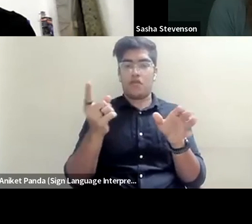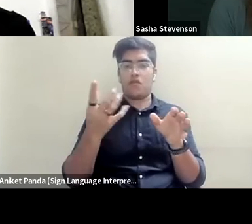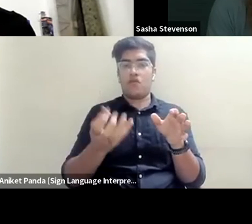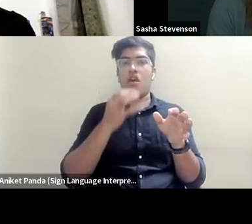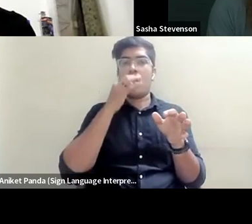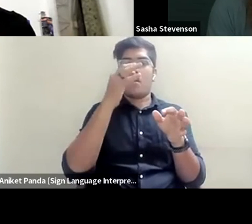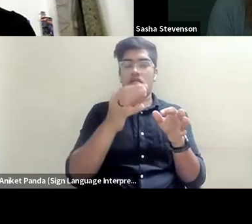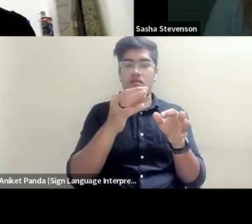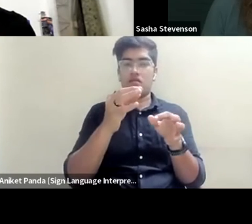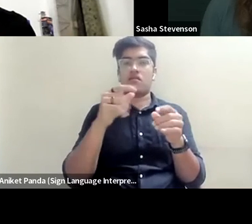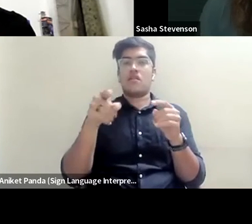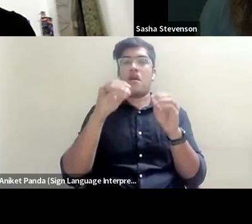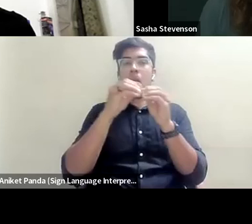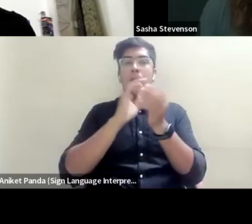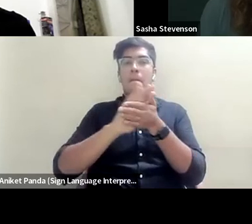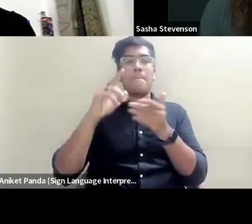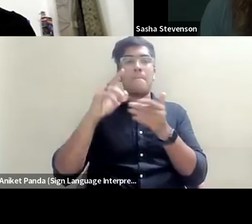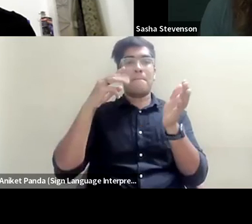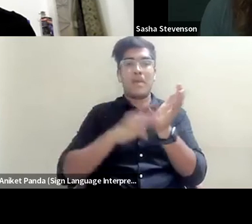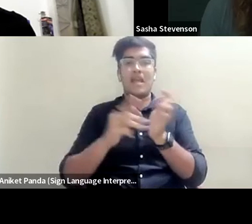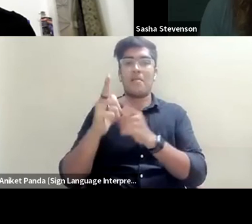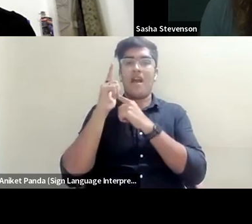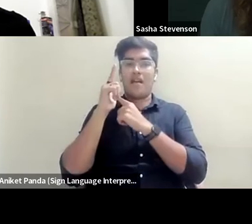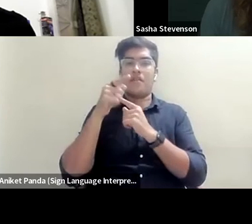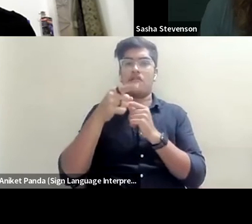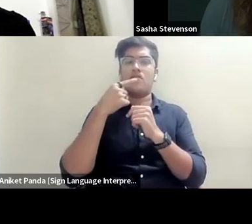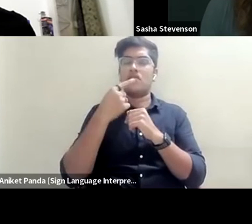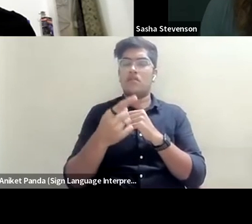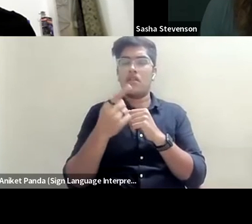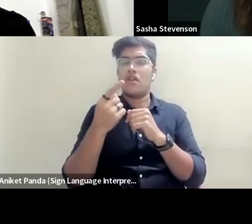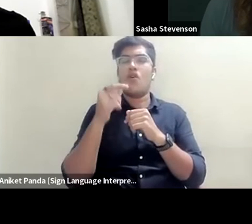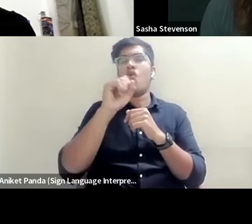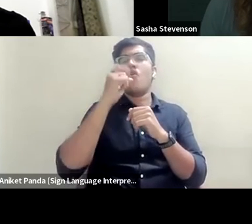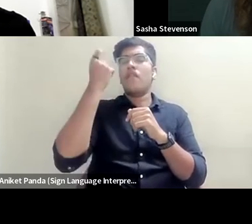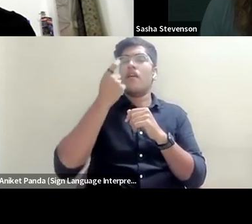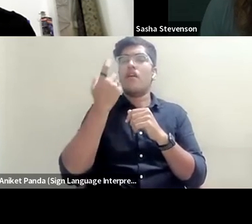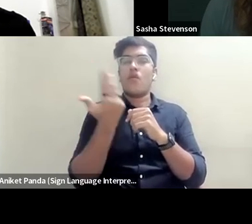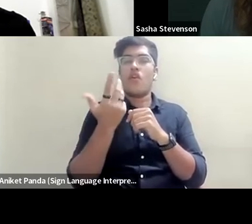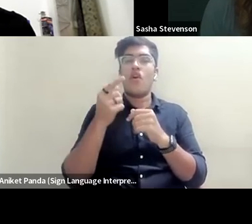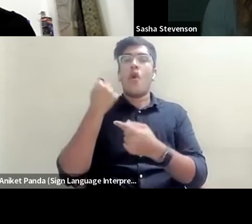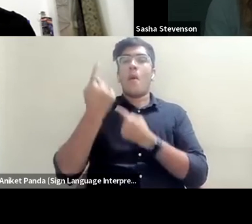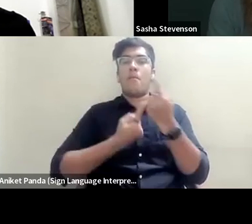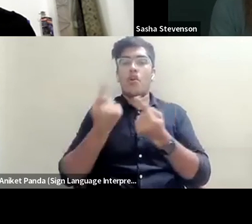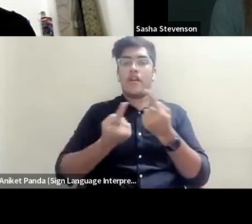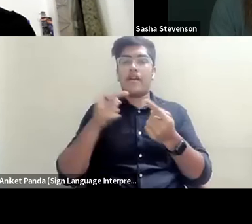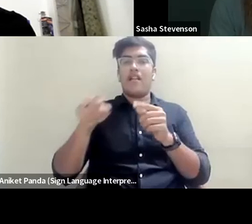क्या ख्याल है, कि आपको लगता है कि पॉलिटिकल मोबिलाइजेशन के लिए जिस तरीके की वो पूछते हैं कि